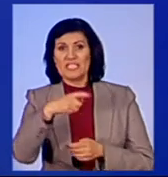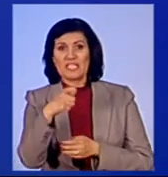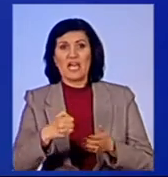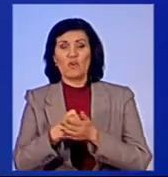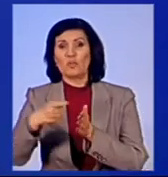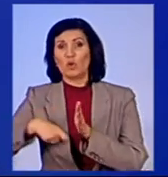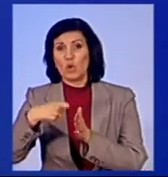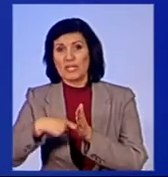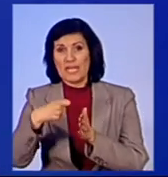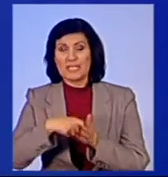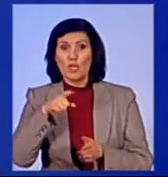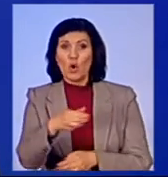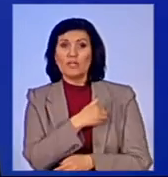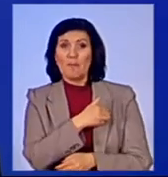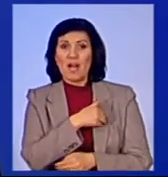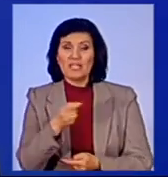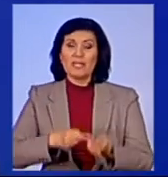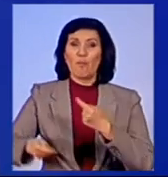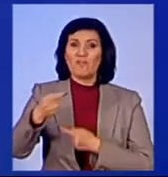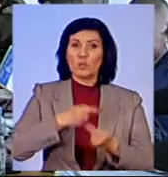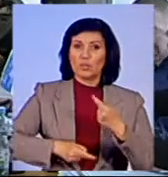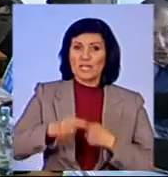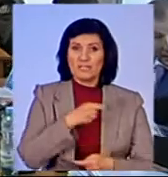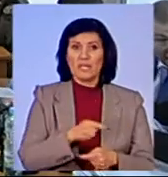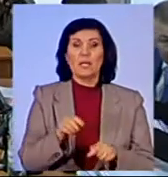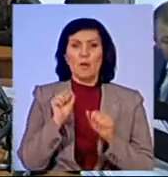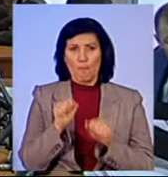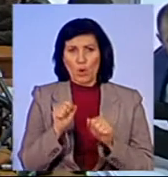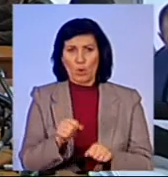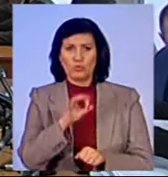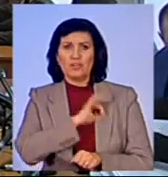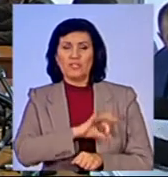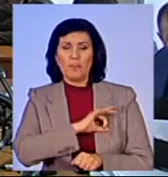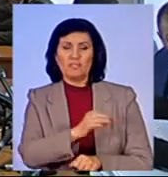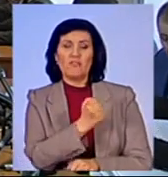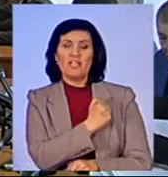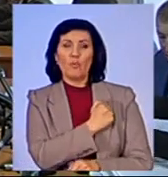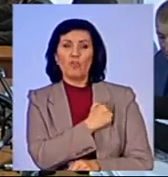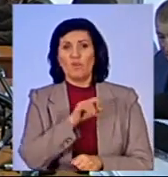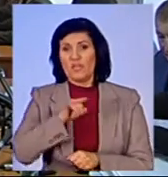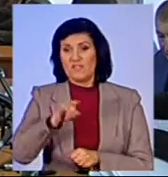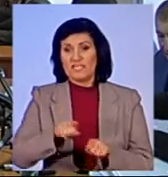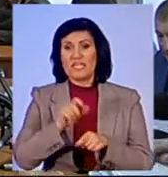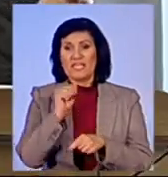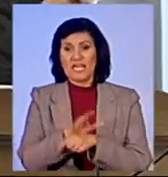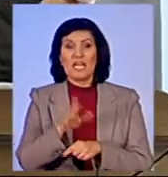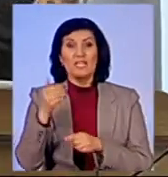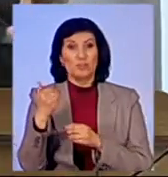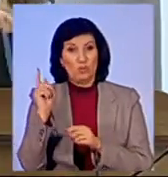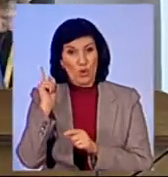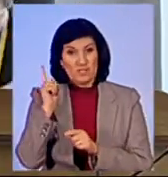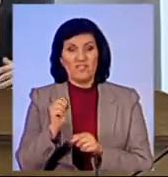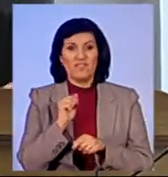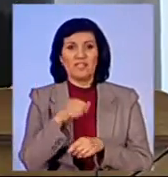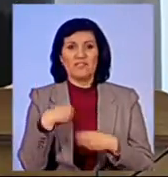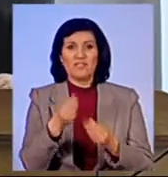до Донецька, його намагалися повернути назад, погрожуючи застосуванням бойової авіації. Такий наказ тоді, за словами свідка,